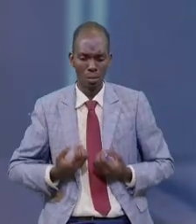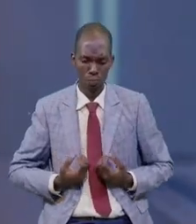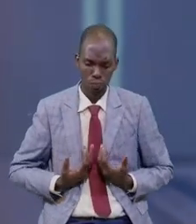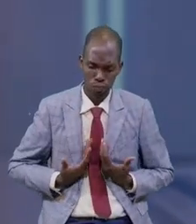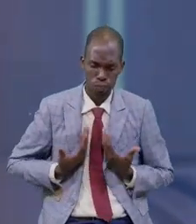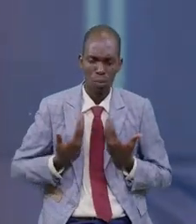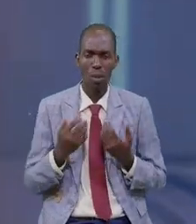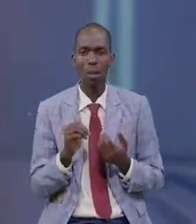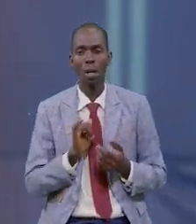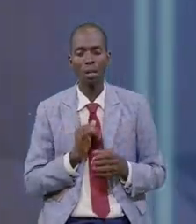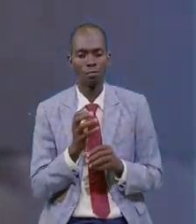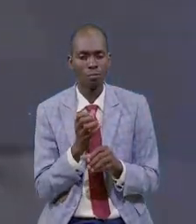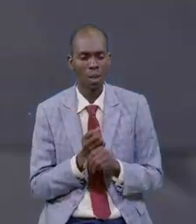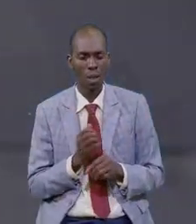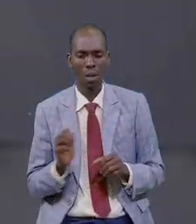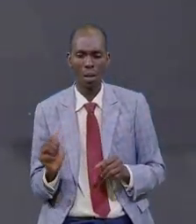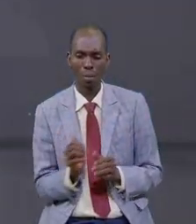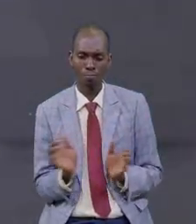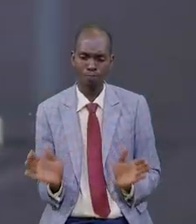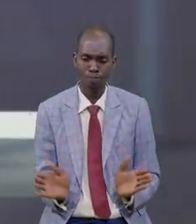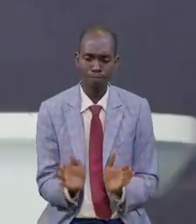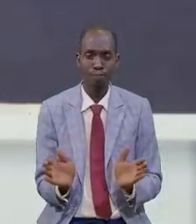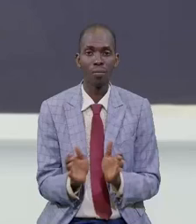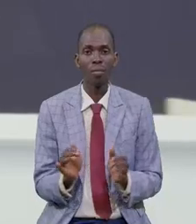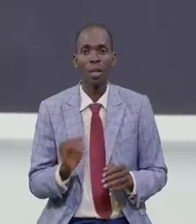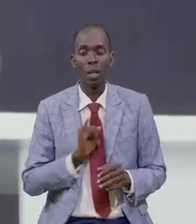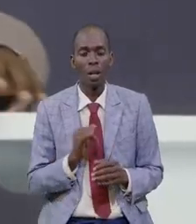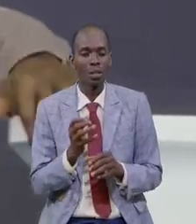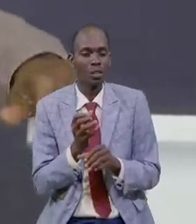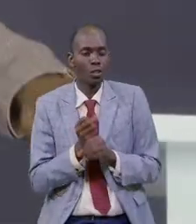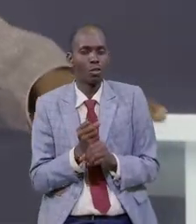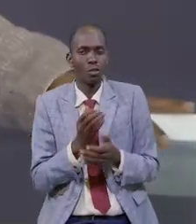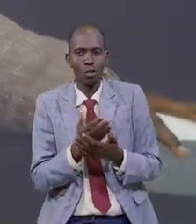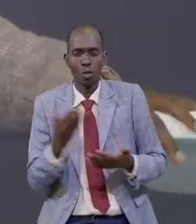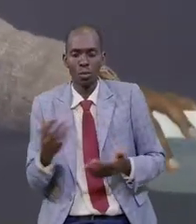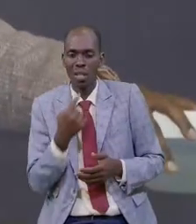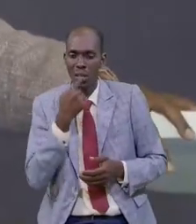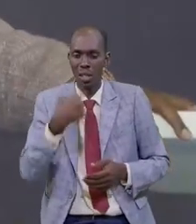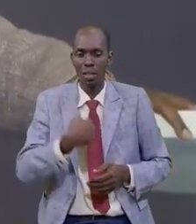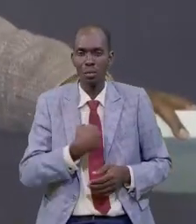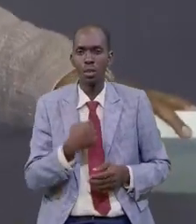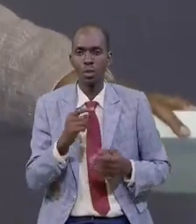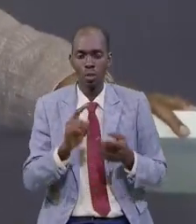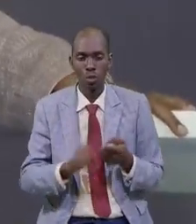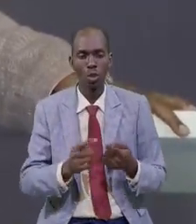j'ai une pulsion j'ai un appel